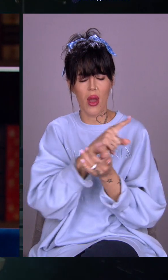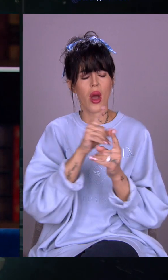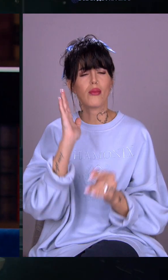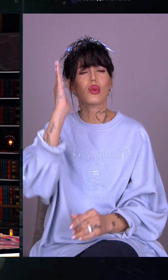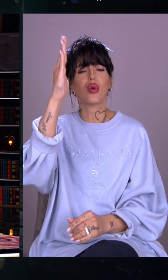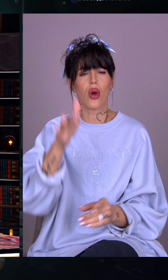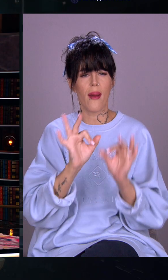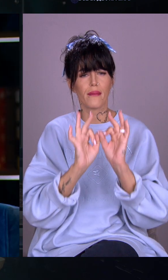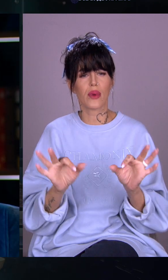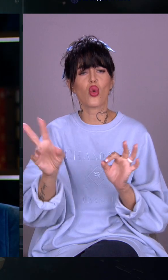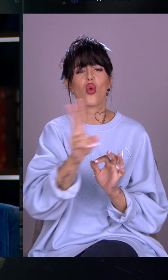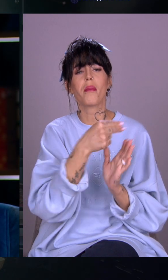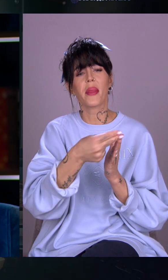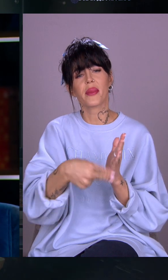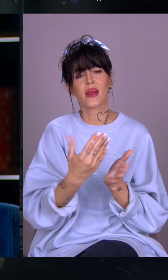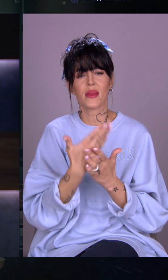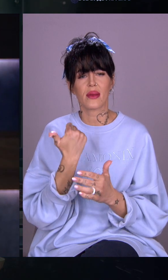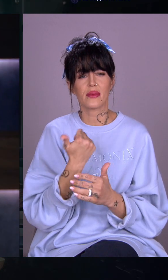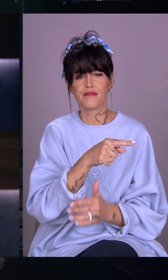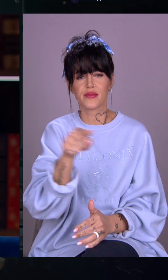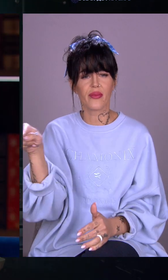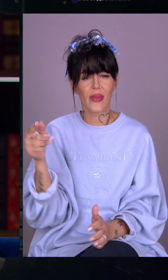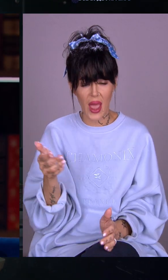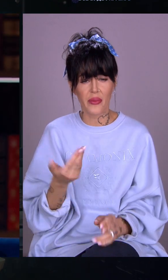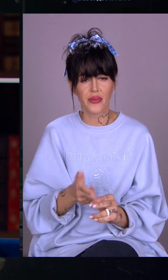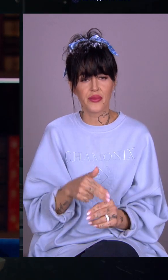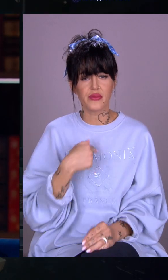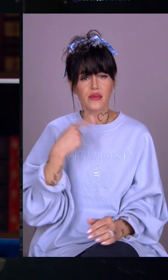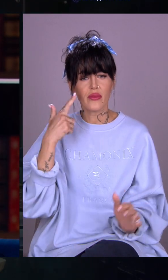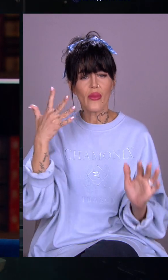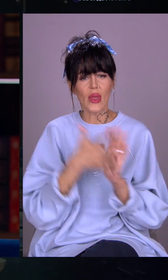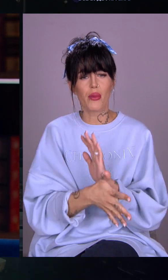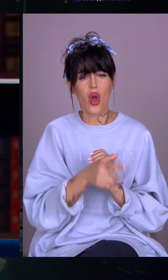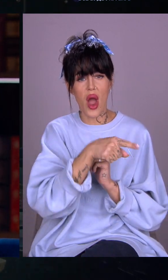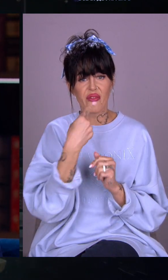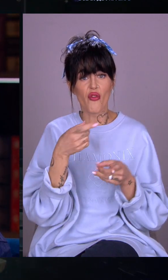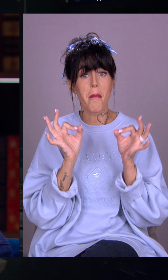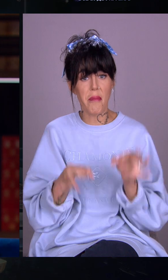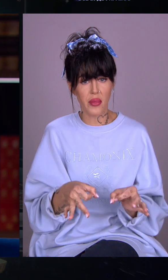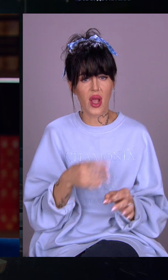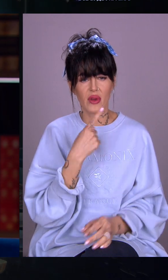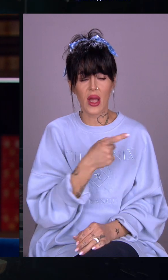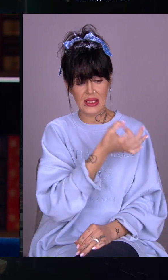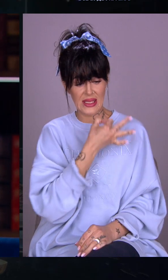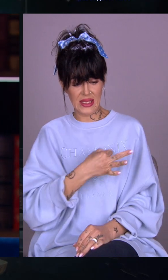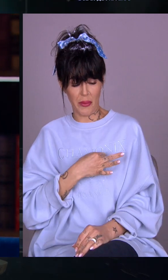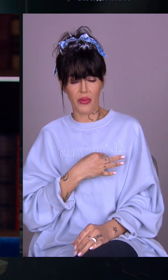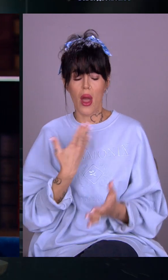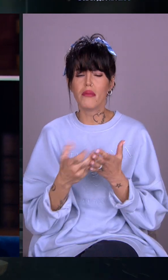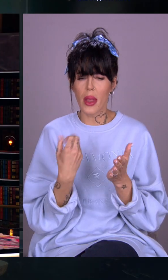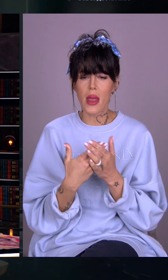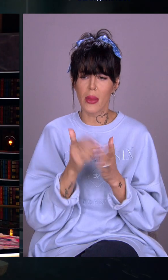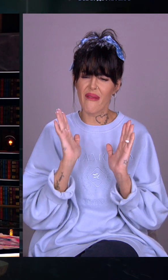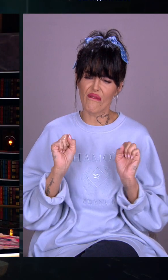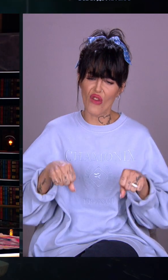Хто-то? Підписаний хто на таку жінку? Я підписаний. Мені нравилось саме більше, коли я зрозумів, що вона дійсно каже правду, коли вона сказала, пам'ятаєте, може бути